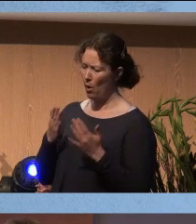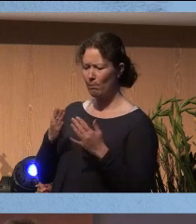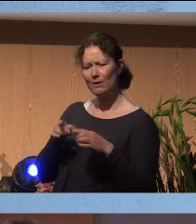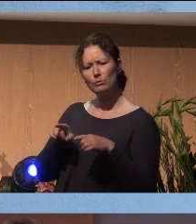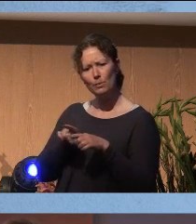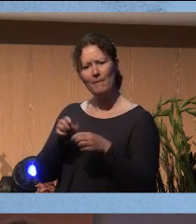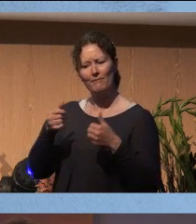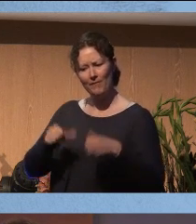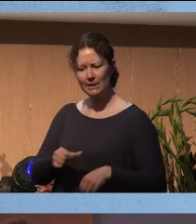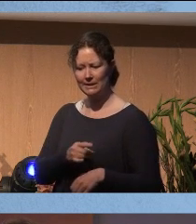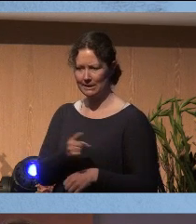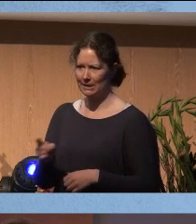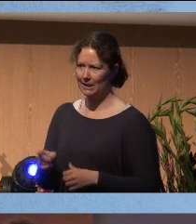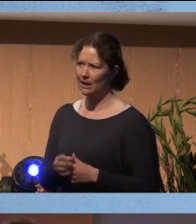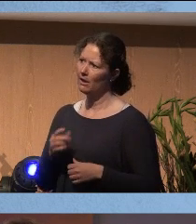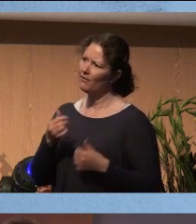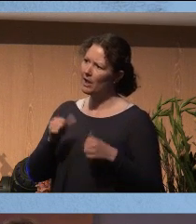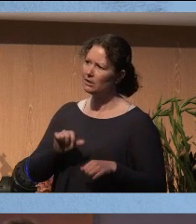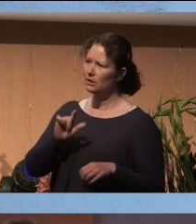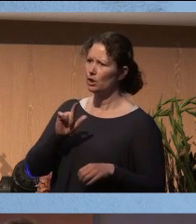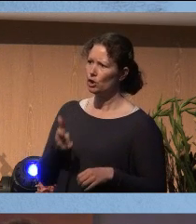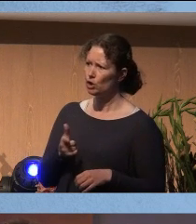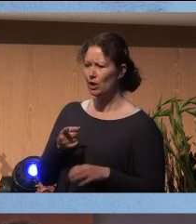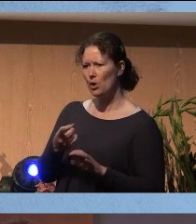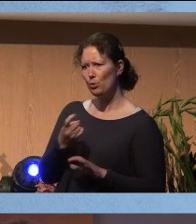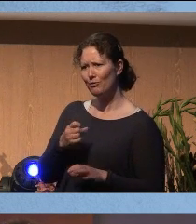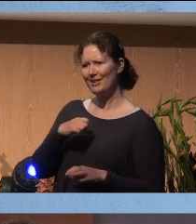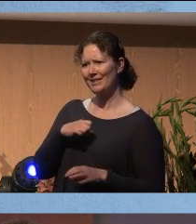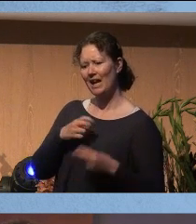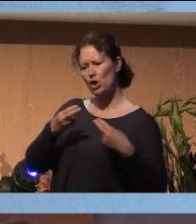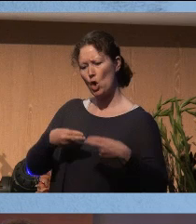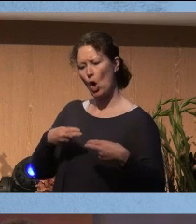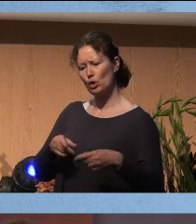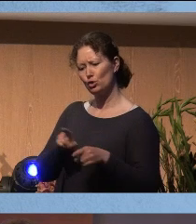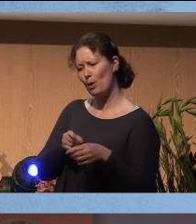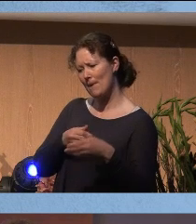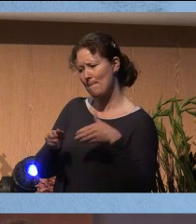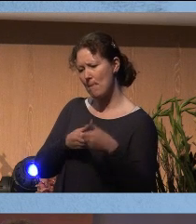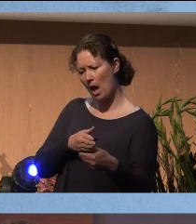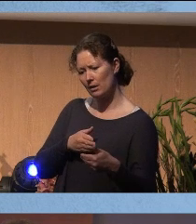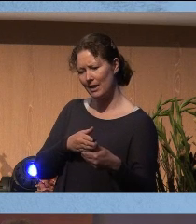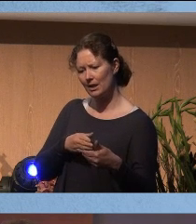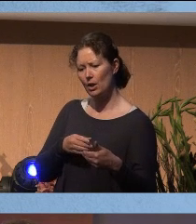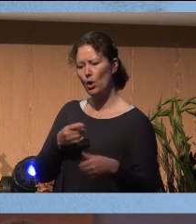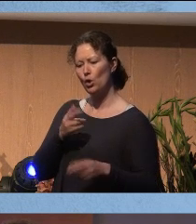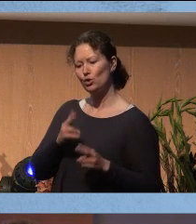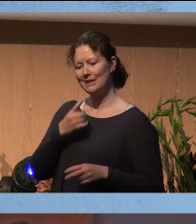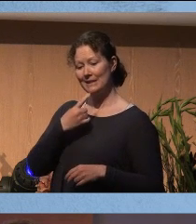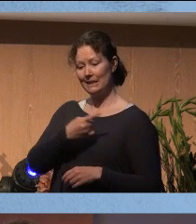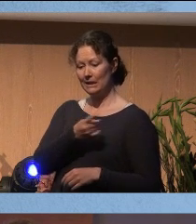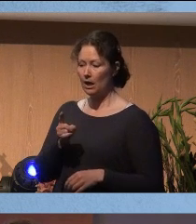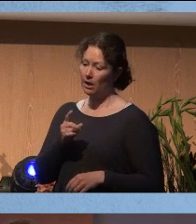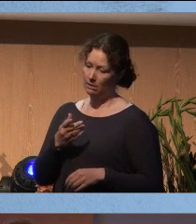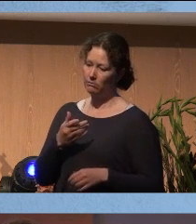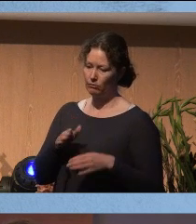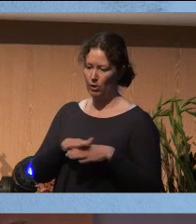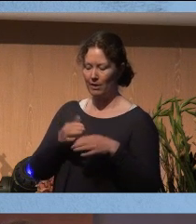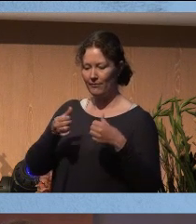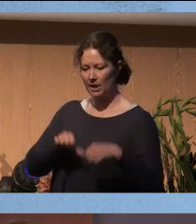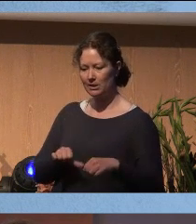vanskelig. Vanskelig fordi det utfordrer egen rolle som behandler, og de sier også at det kan være vanskelig